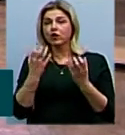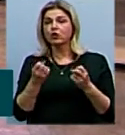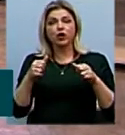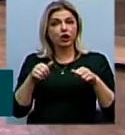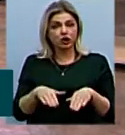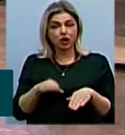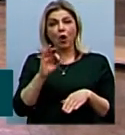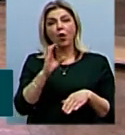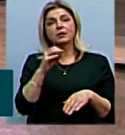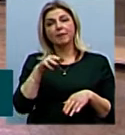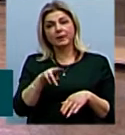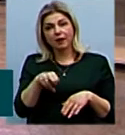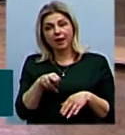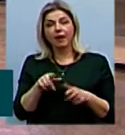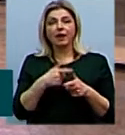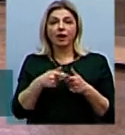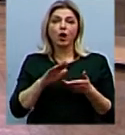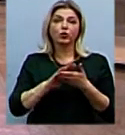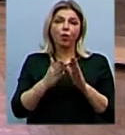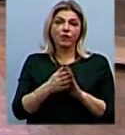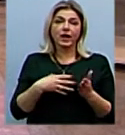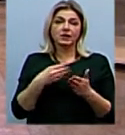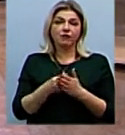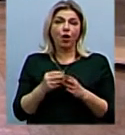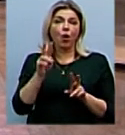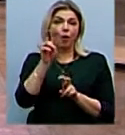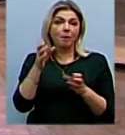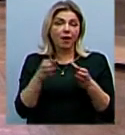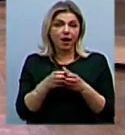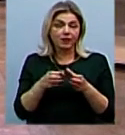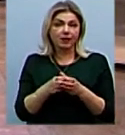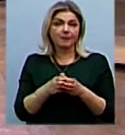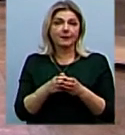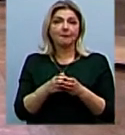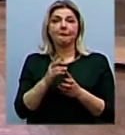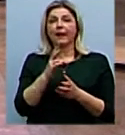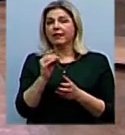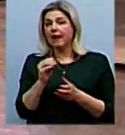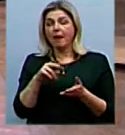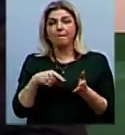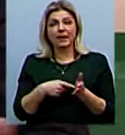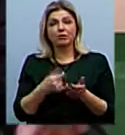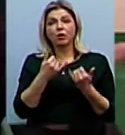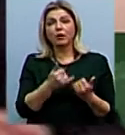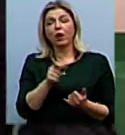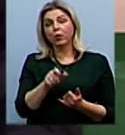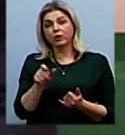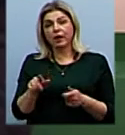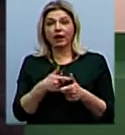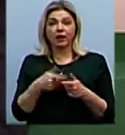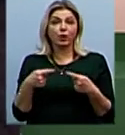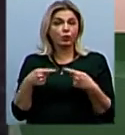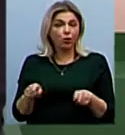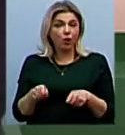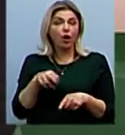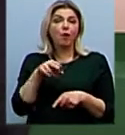УСМД создавать, либо там договариваться со своей компанией, там не МИСО для людей, а какой-нибудь другой, то значит, горсовет по